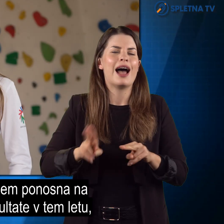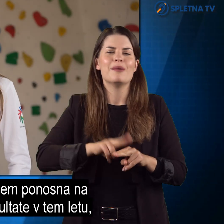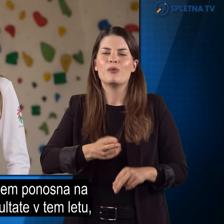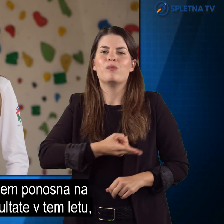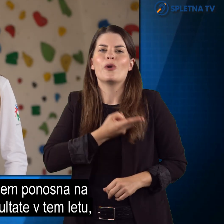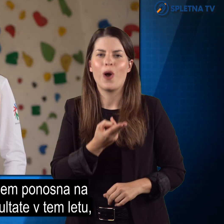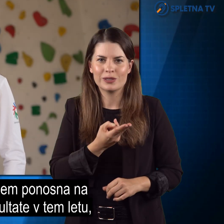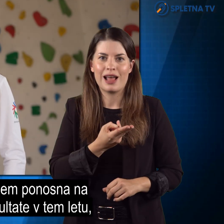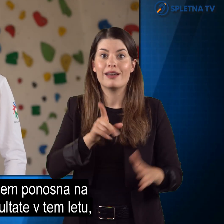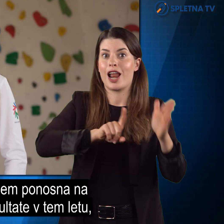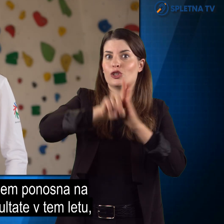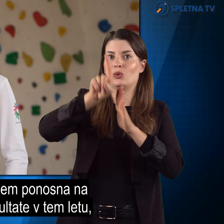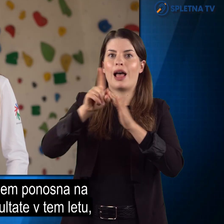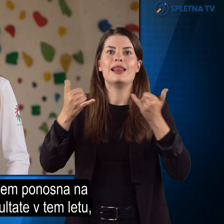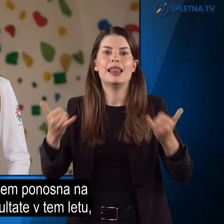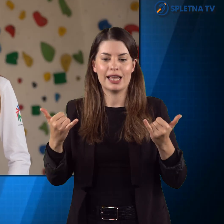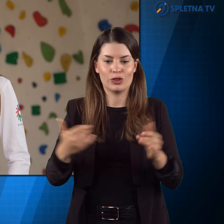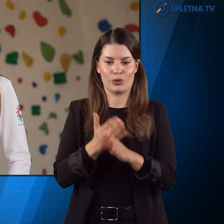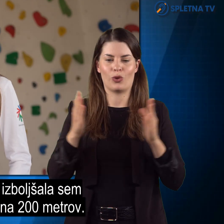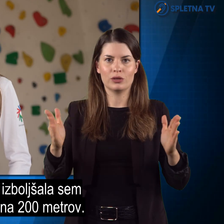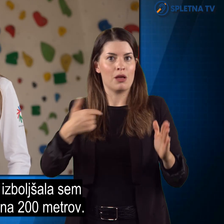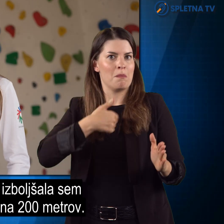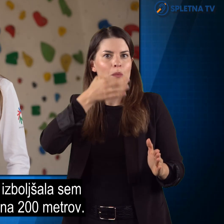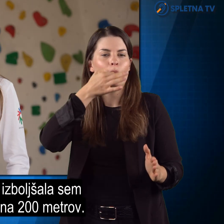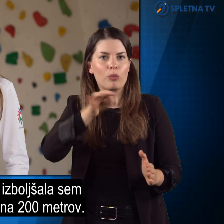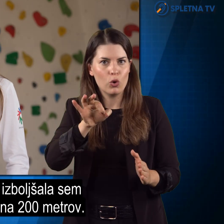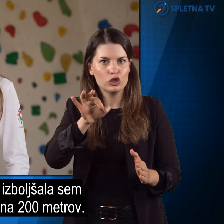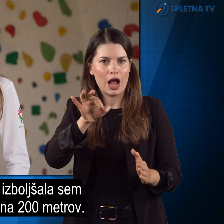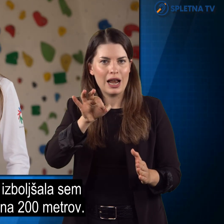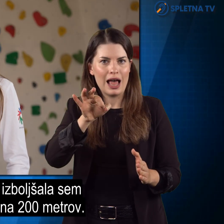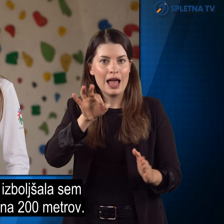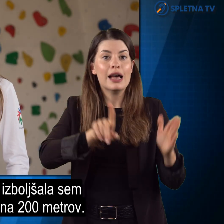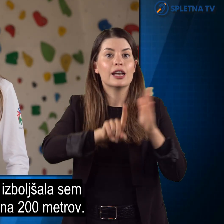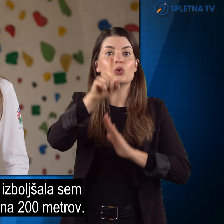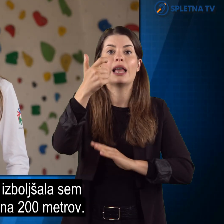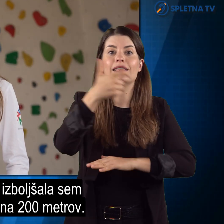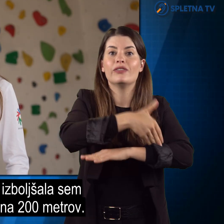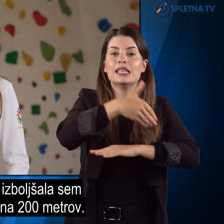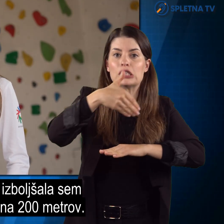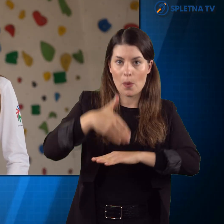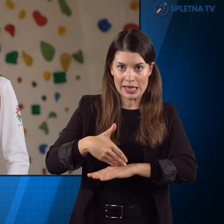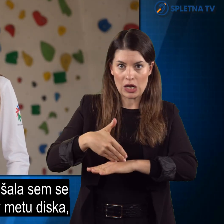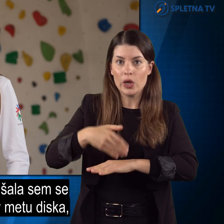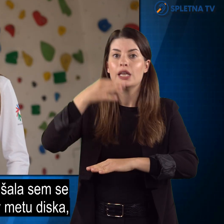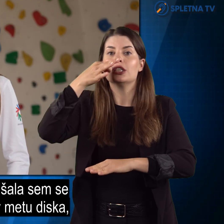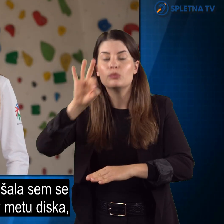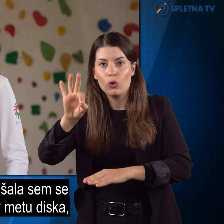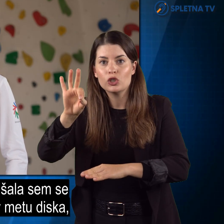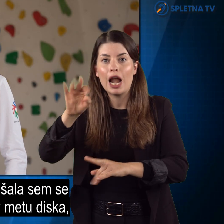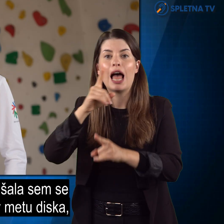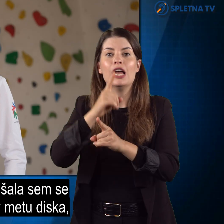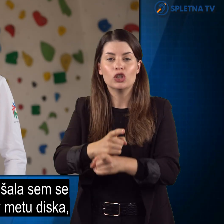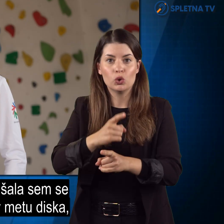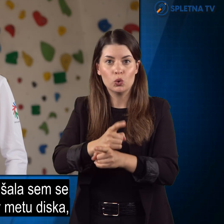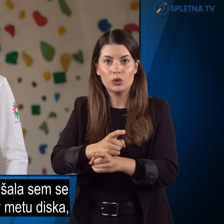Najbolj sem ponosna na svoje rezultate v tem letu in sicer izboljšala sem rezultat na 200 metrov ter izboljšala sem se